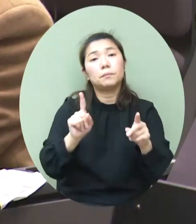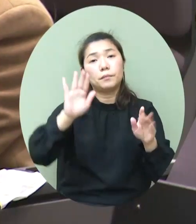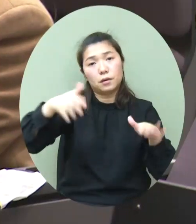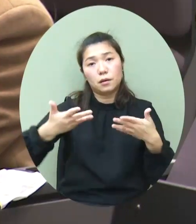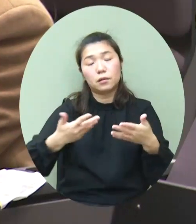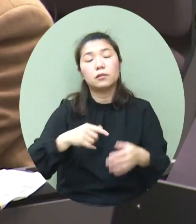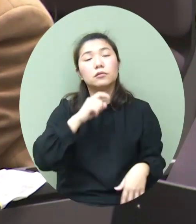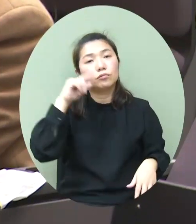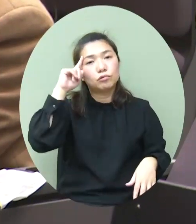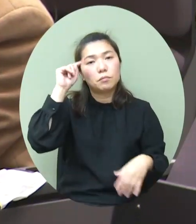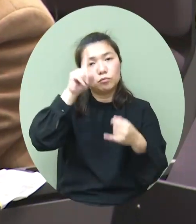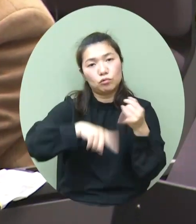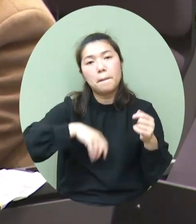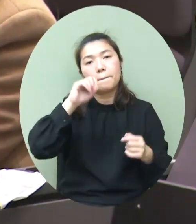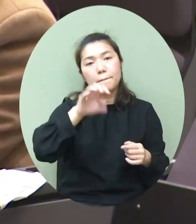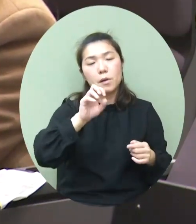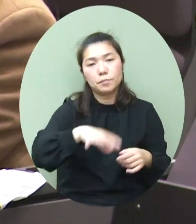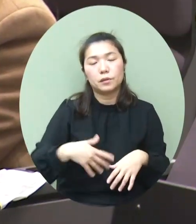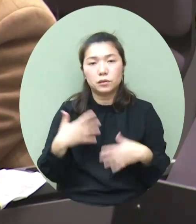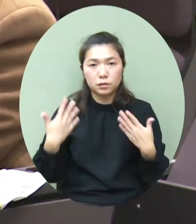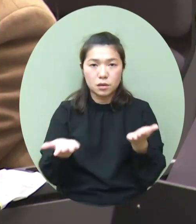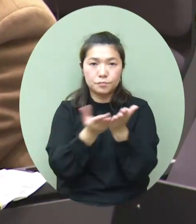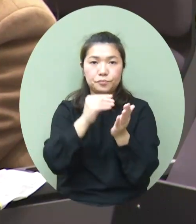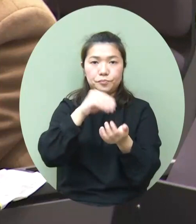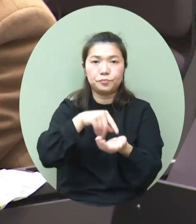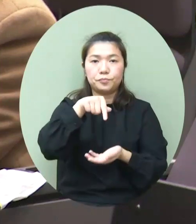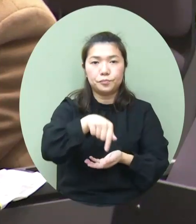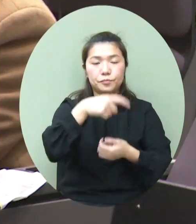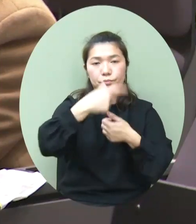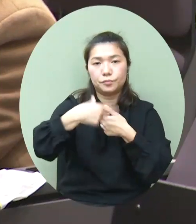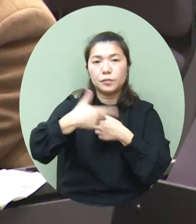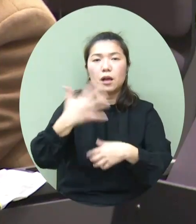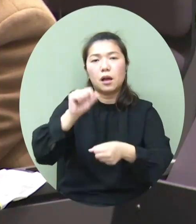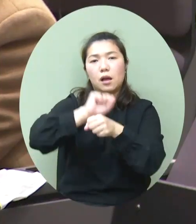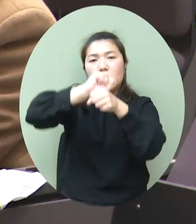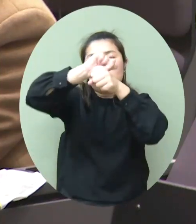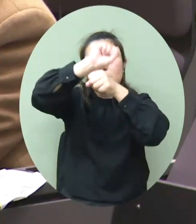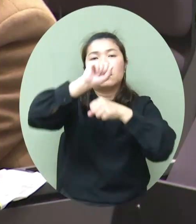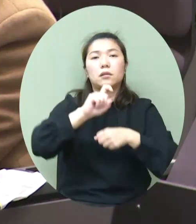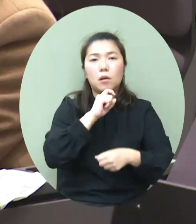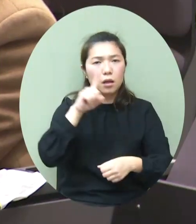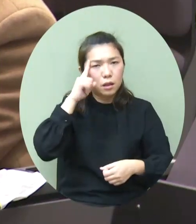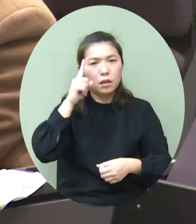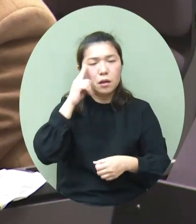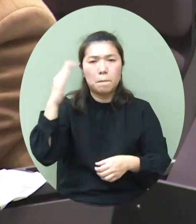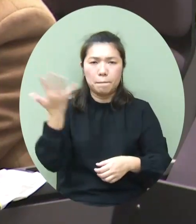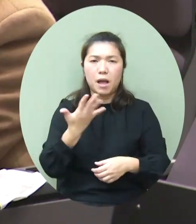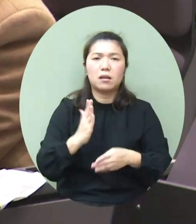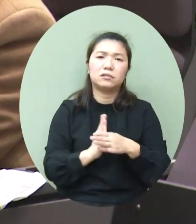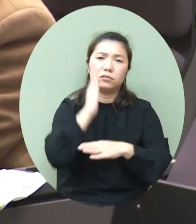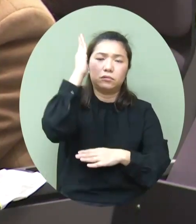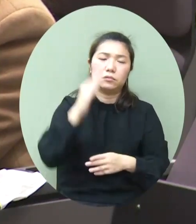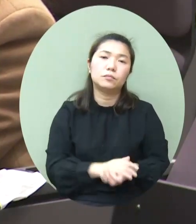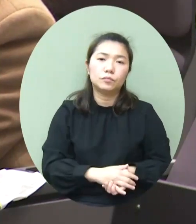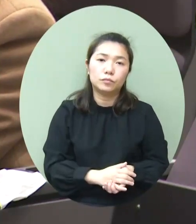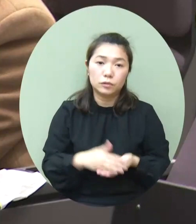申请呢？另外，现在确诊的个案数字不断的